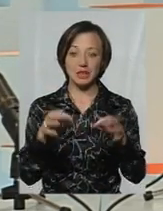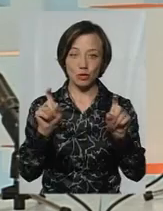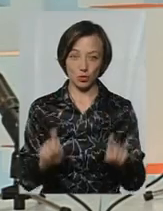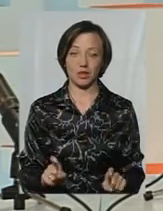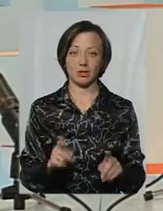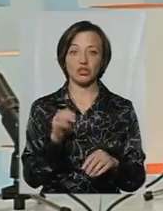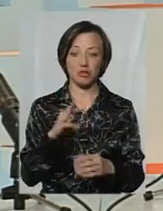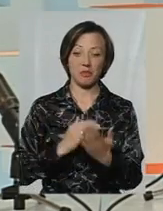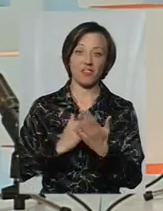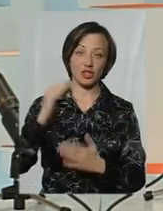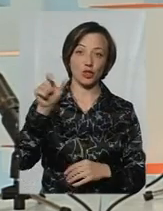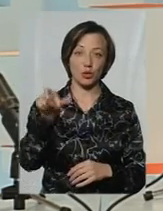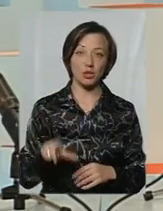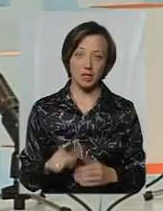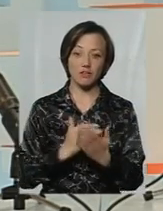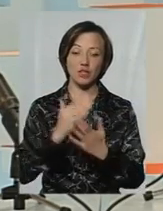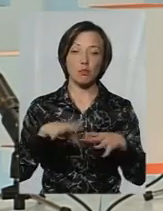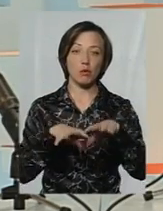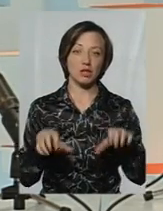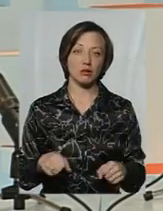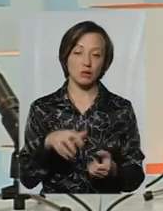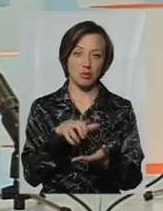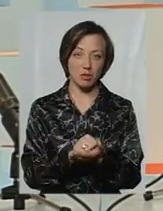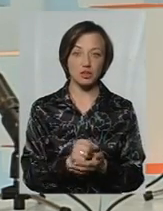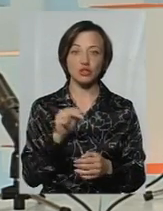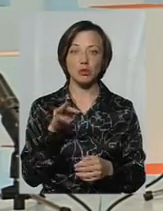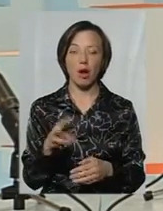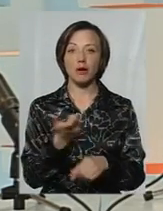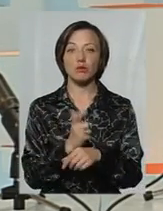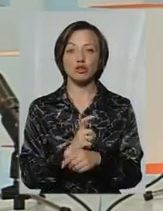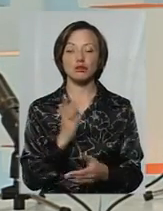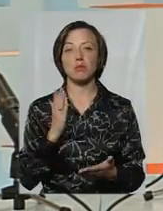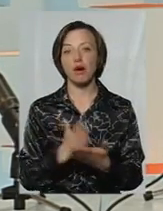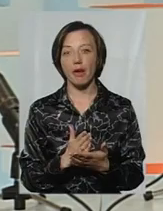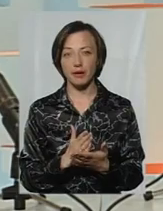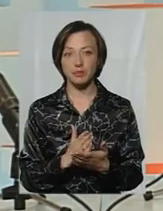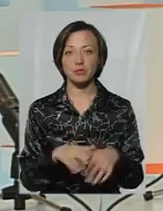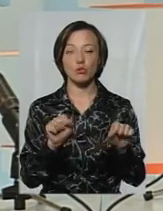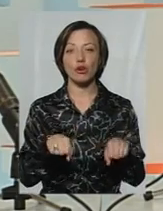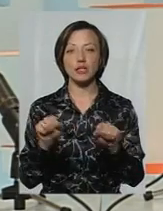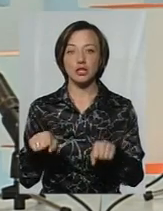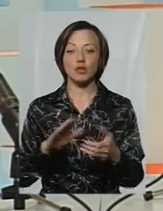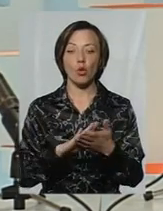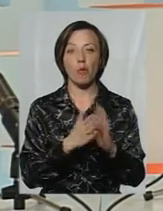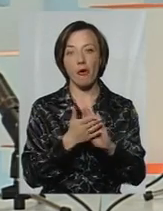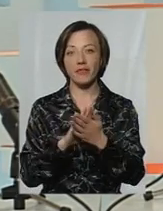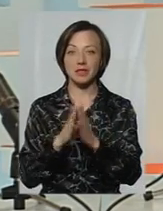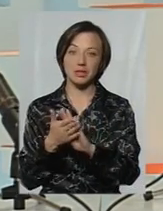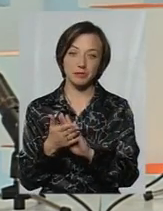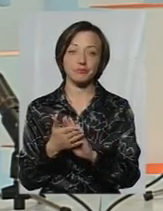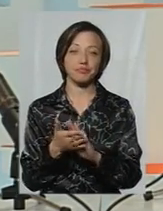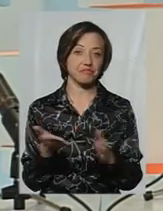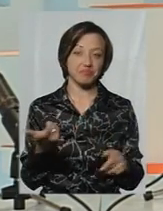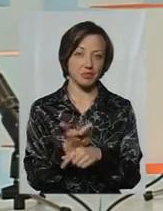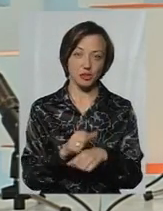тобто, чим вища людина, чим вищу посаду вона займає, чим більше вона має можливості домовитися, тим більше в